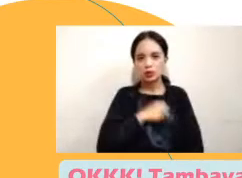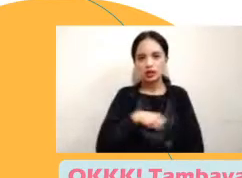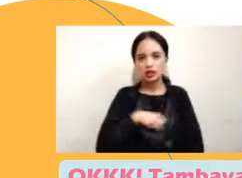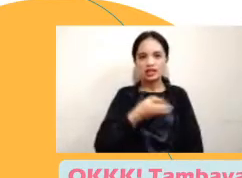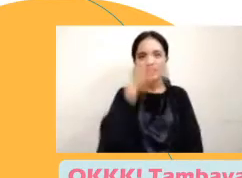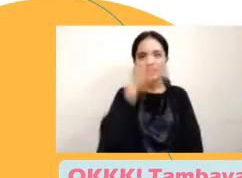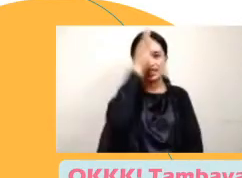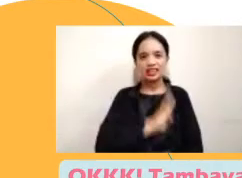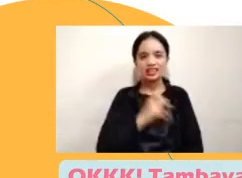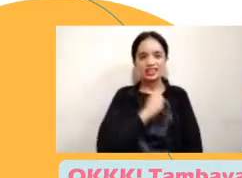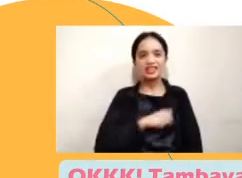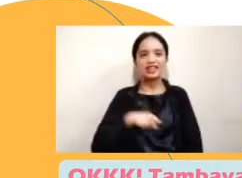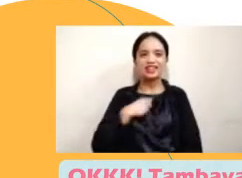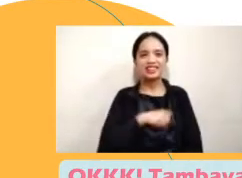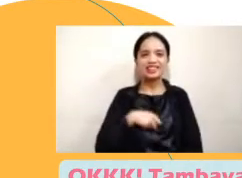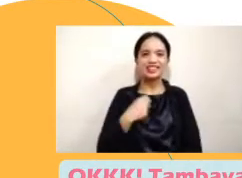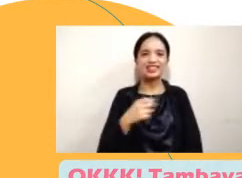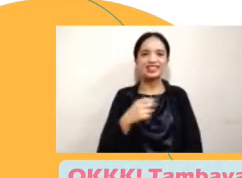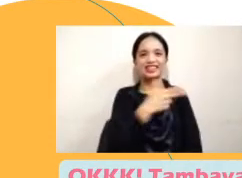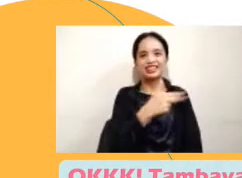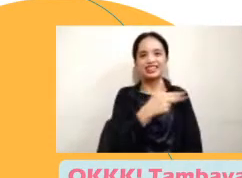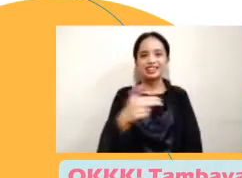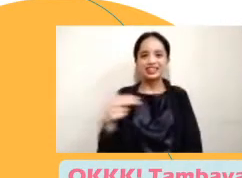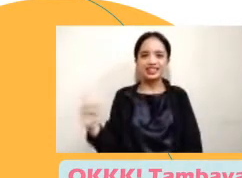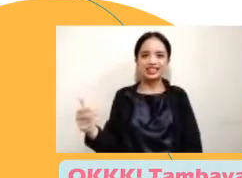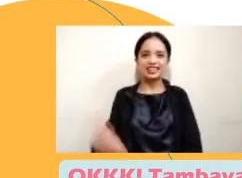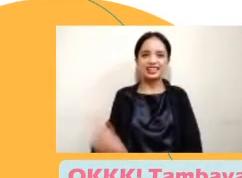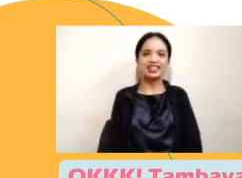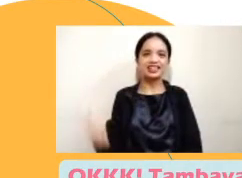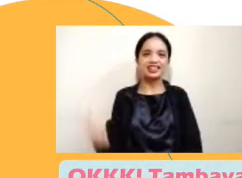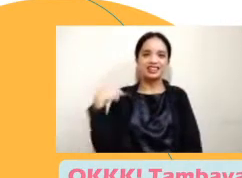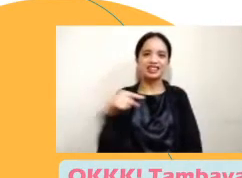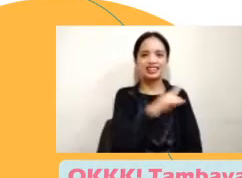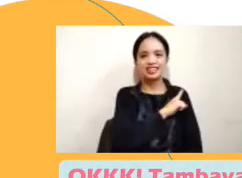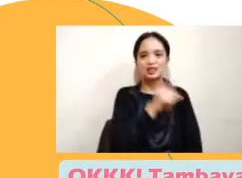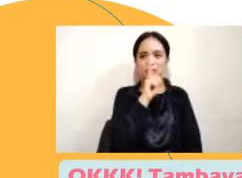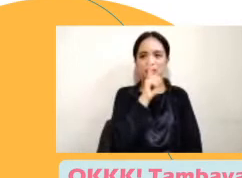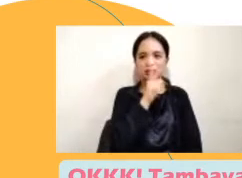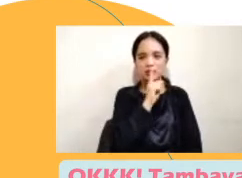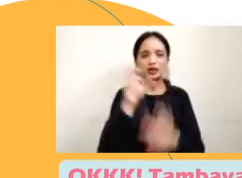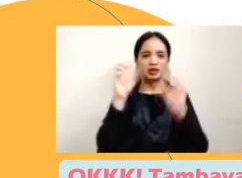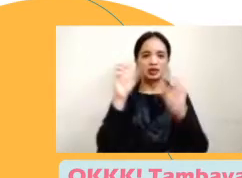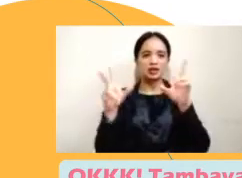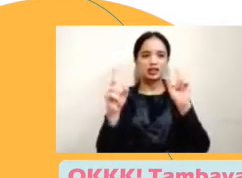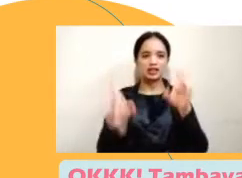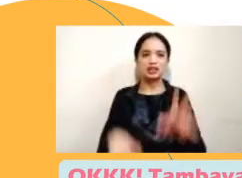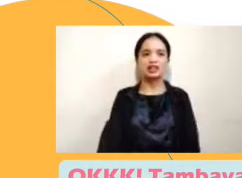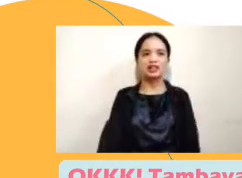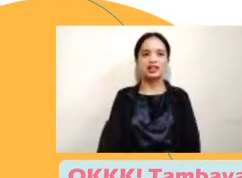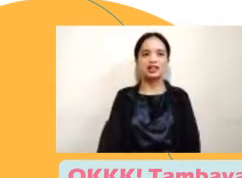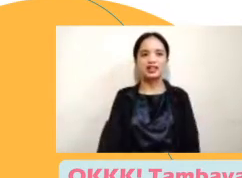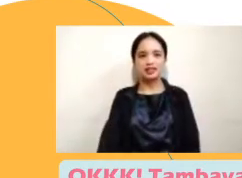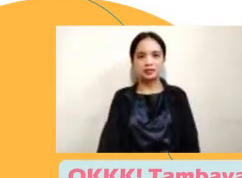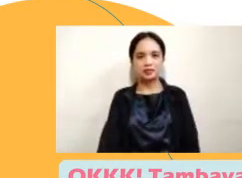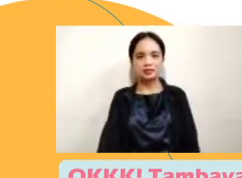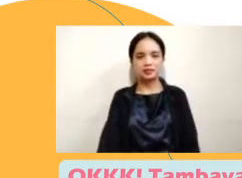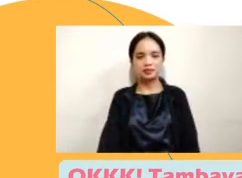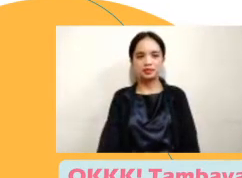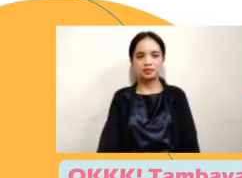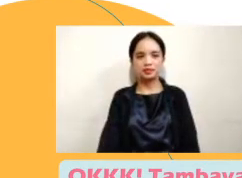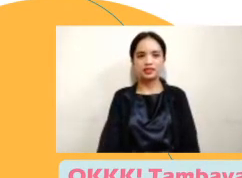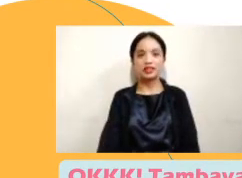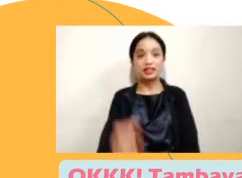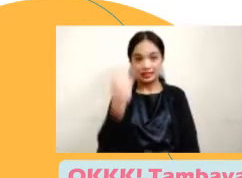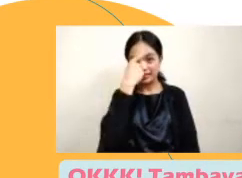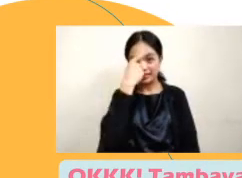Rodel. Kami po yung basag. Walang basag ng trip. You get the idea